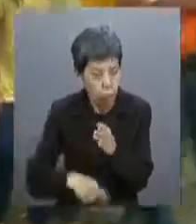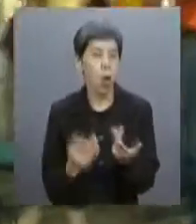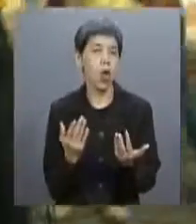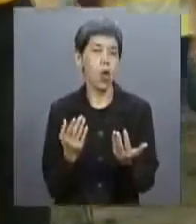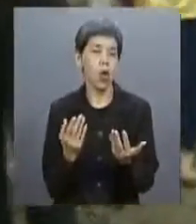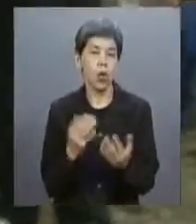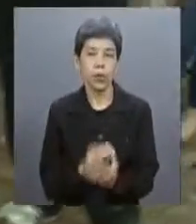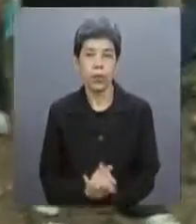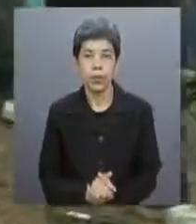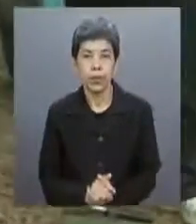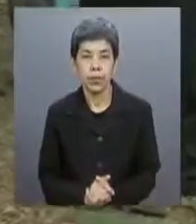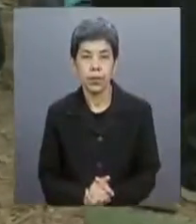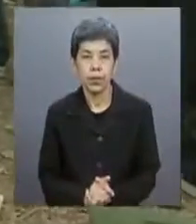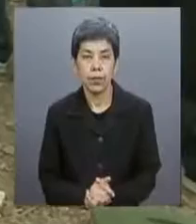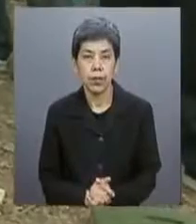ค่ะ